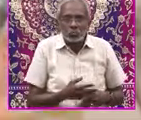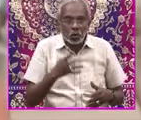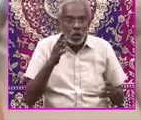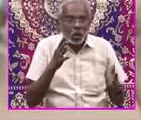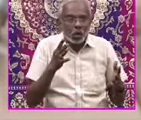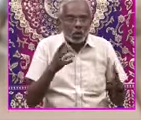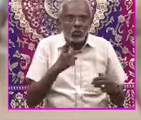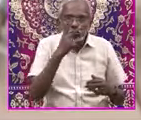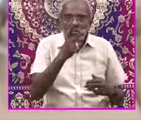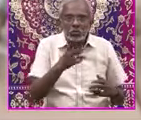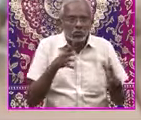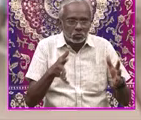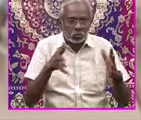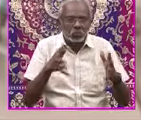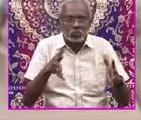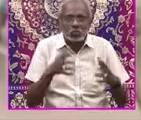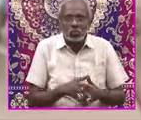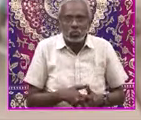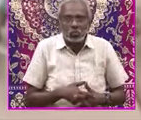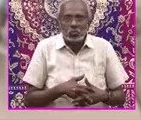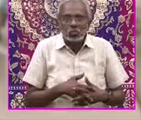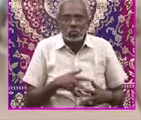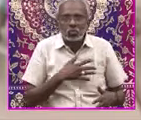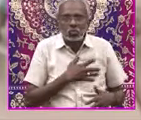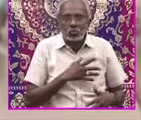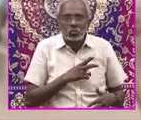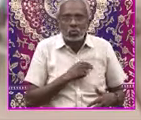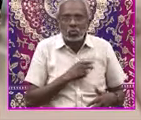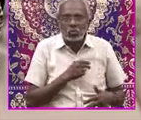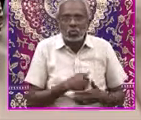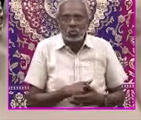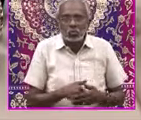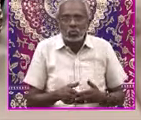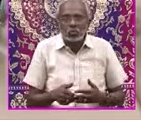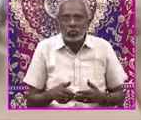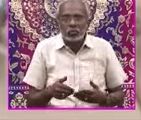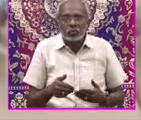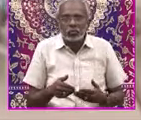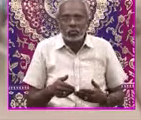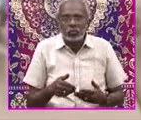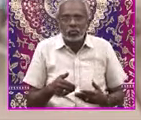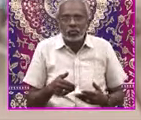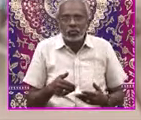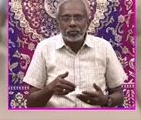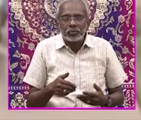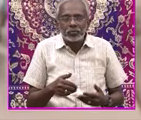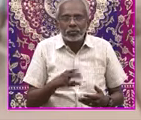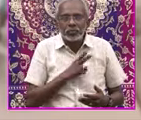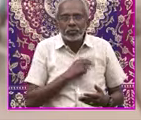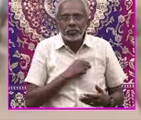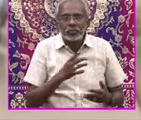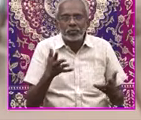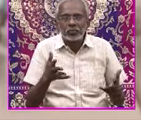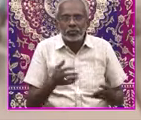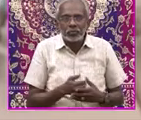இவ்வளோ போர்படை வருதே இதை பார்த்தாவே அப்படியே நடு நடு நடு நடு நடுங்கிறாங்க, இது என்ன மாய விந்தையா